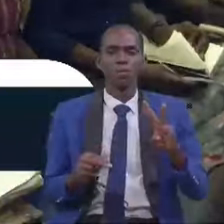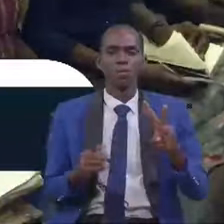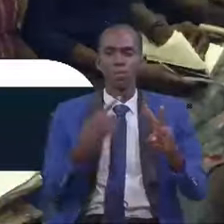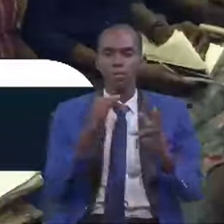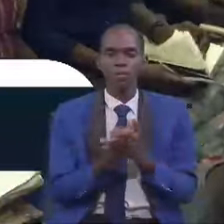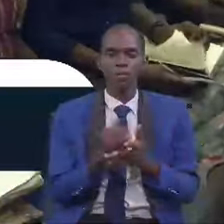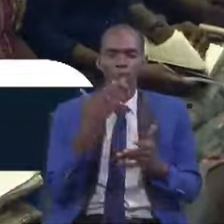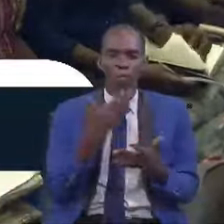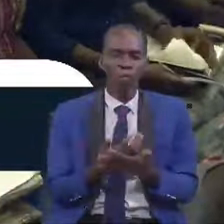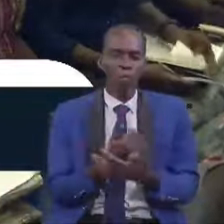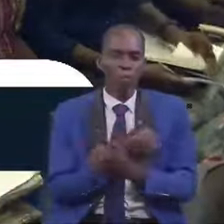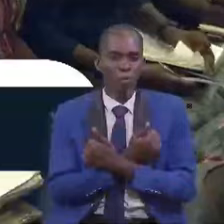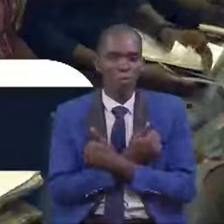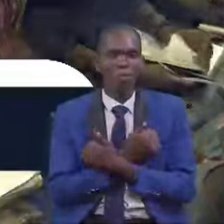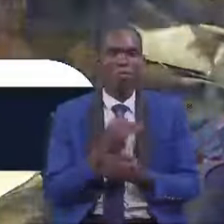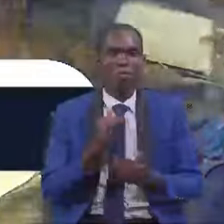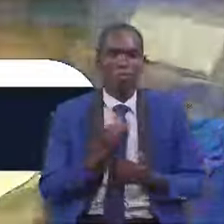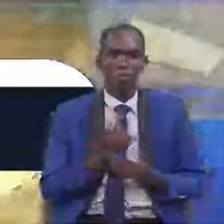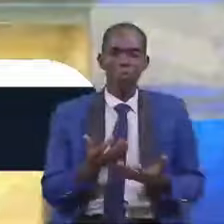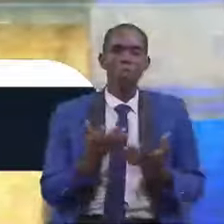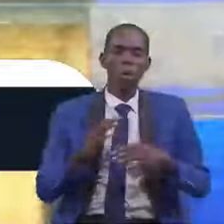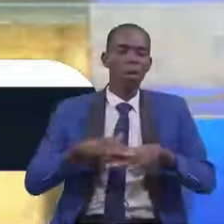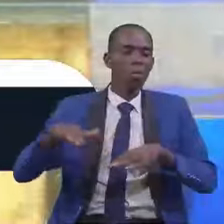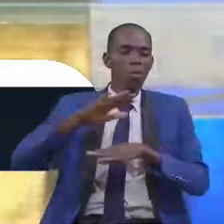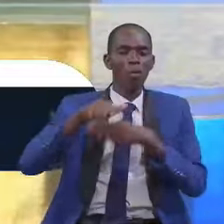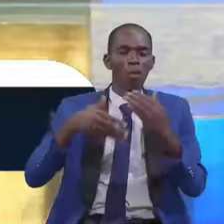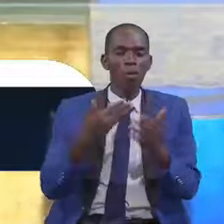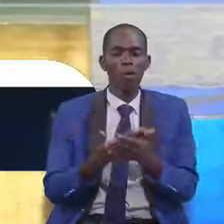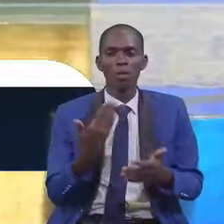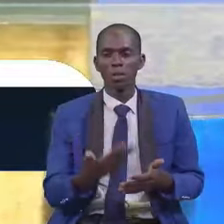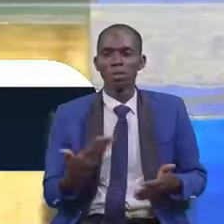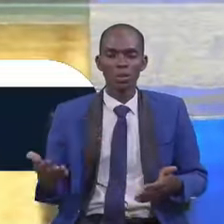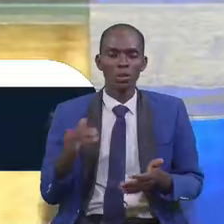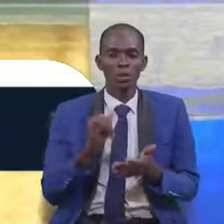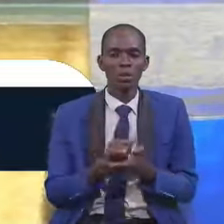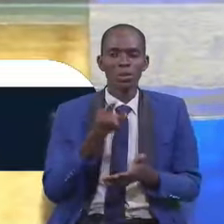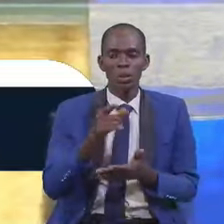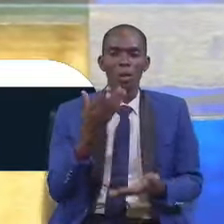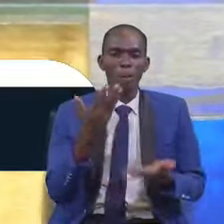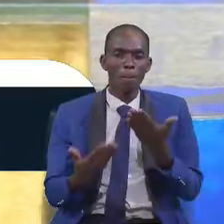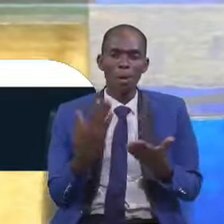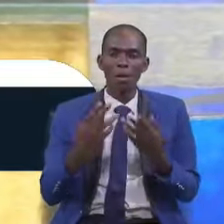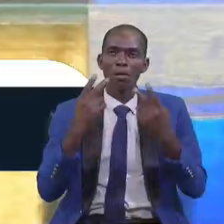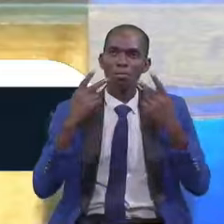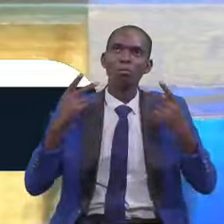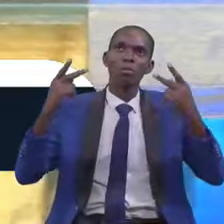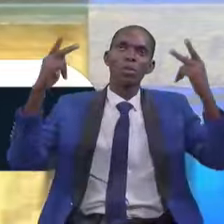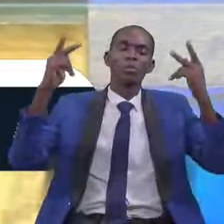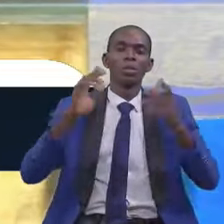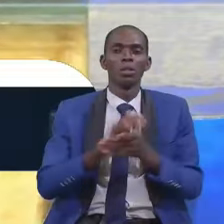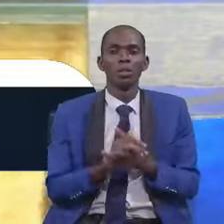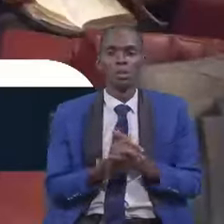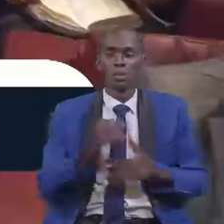Bien-aimé, je souhaite que tu prospères à tous égards. Vous allez